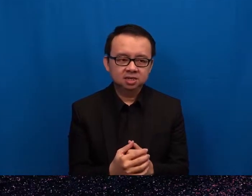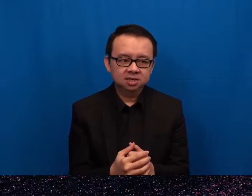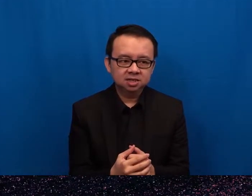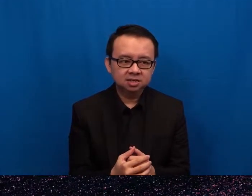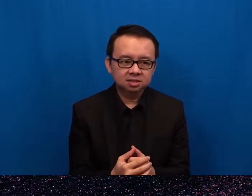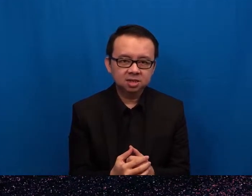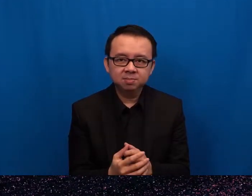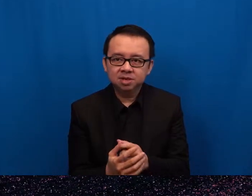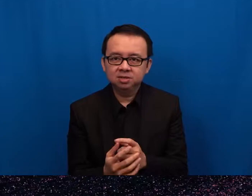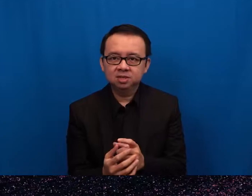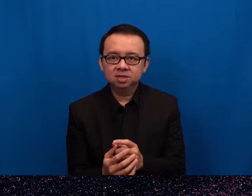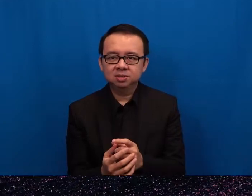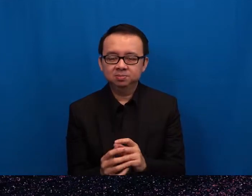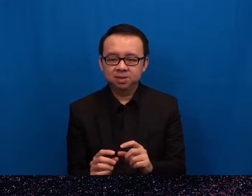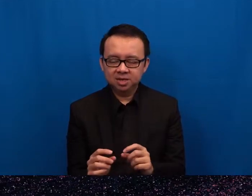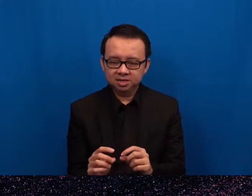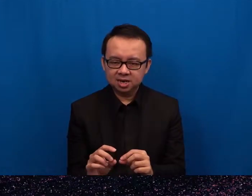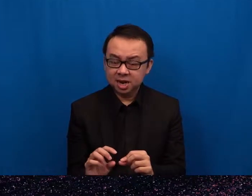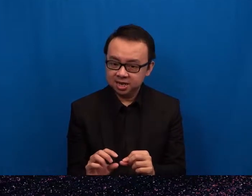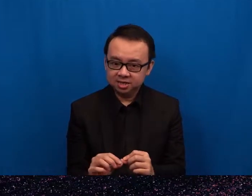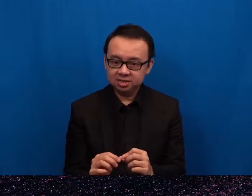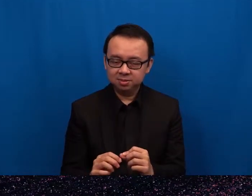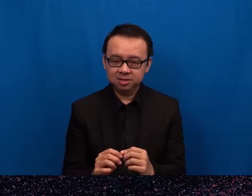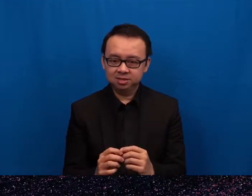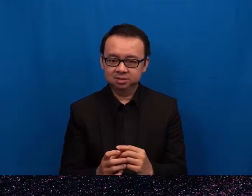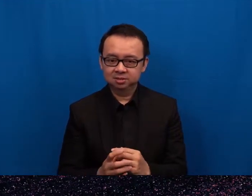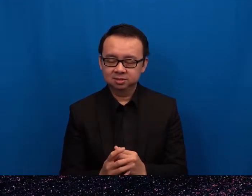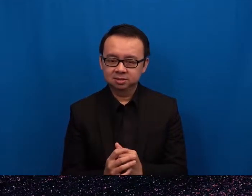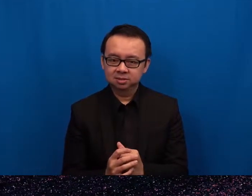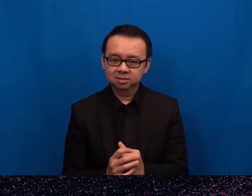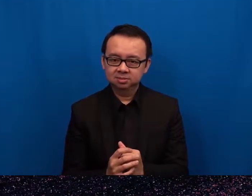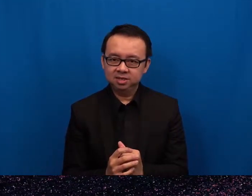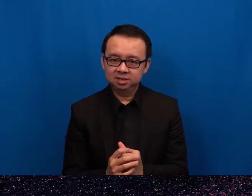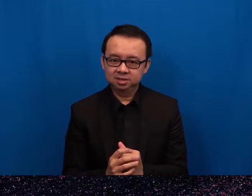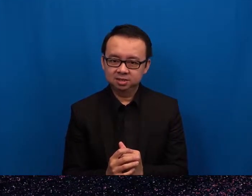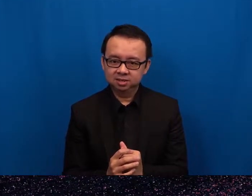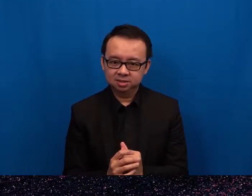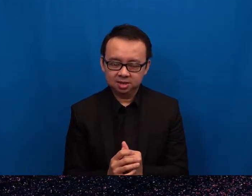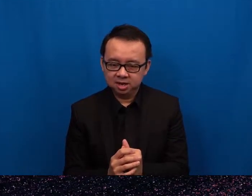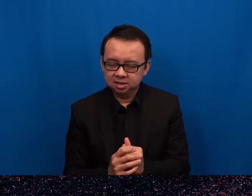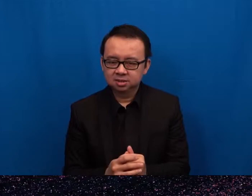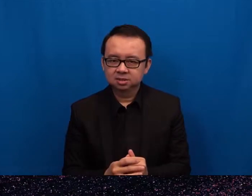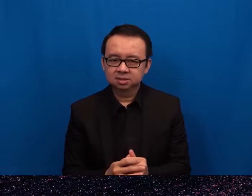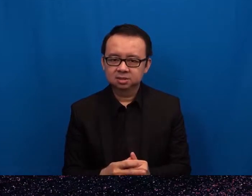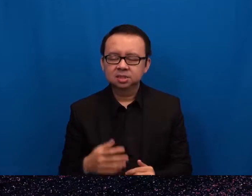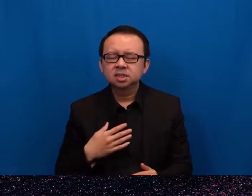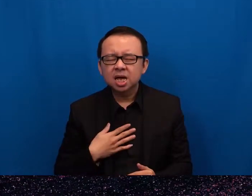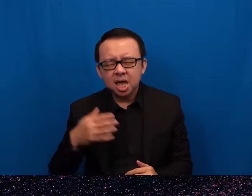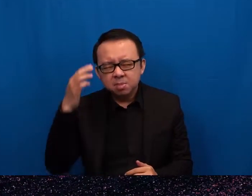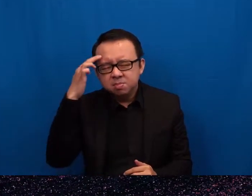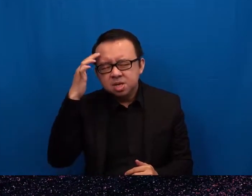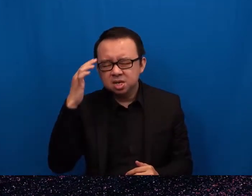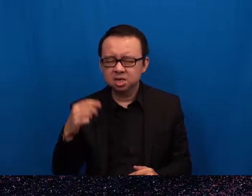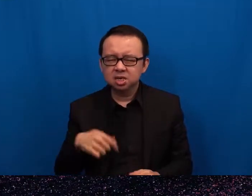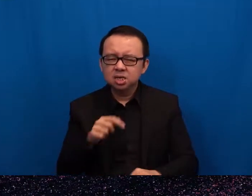dia sendiri sedang susah, orang seperti itu akan dibela oleh sorga. Saya menimbang-nimbang, di